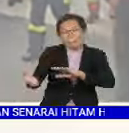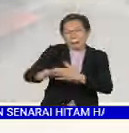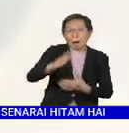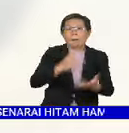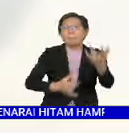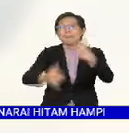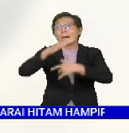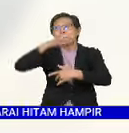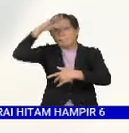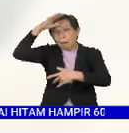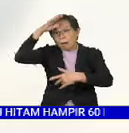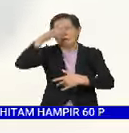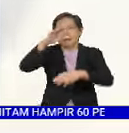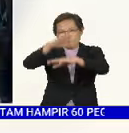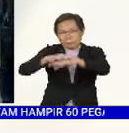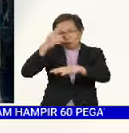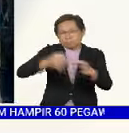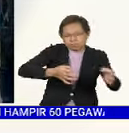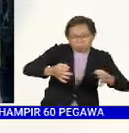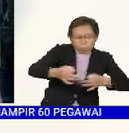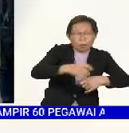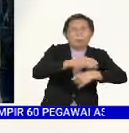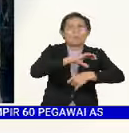dalam kebakaran itu akan dipanggil untuk memberi keterangan dalam masa terikat